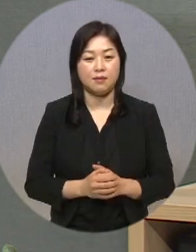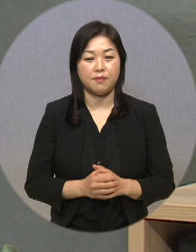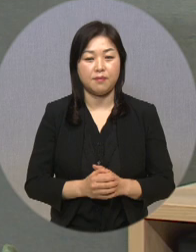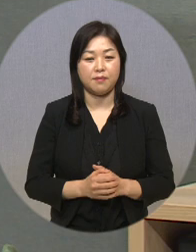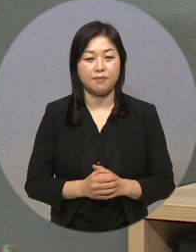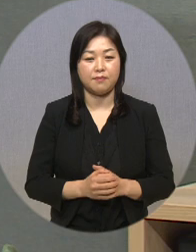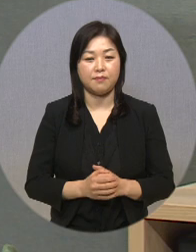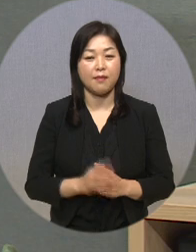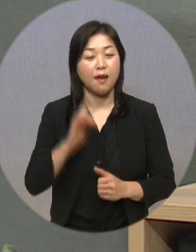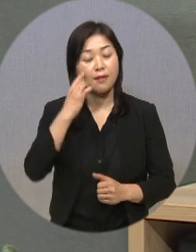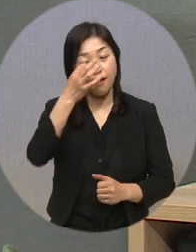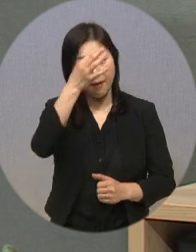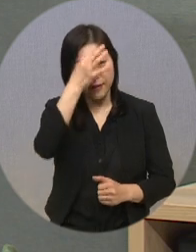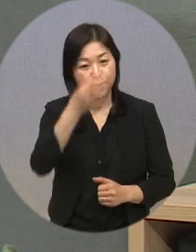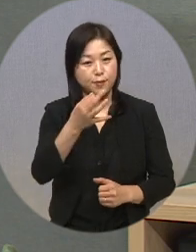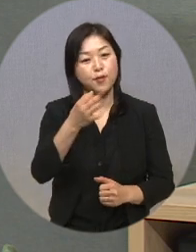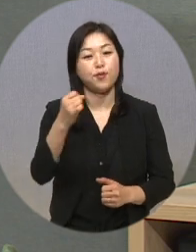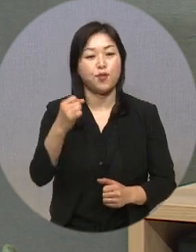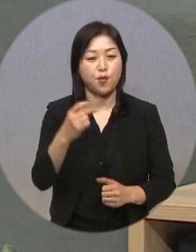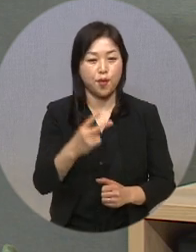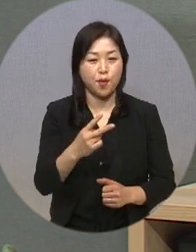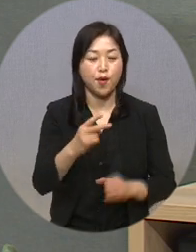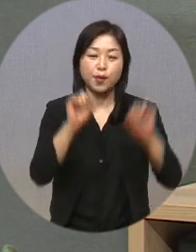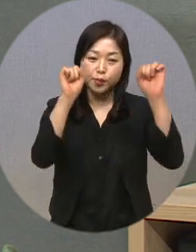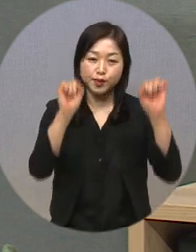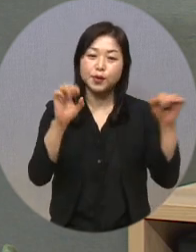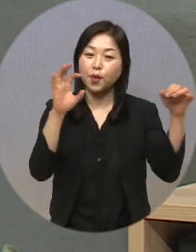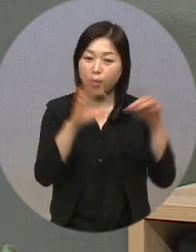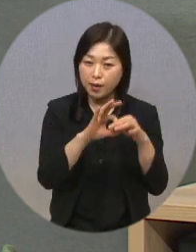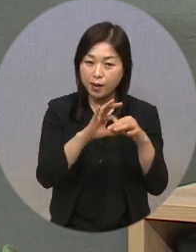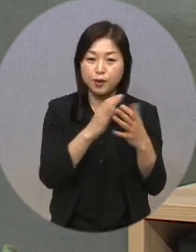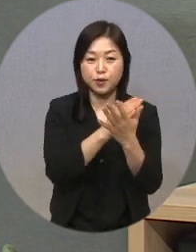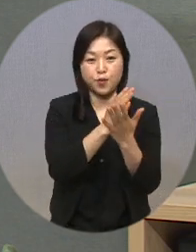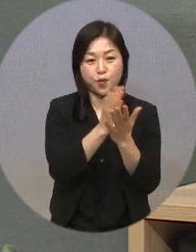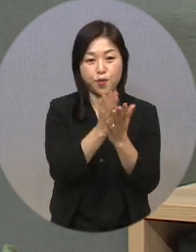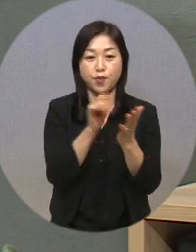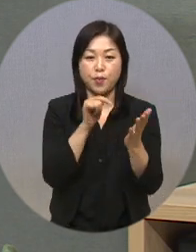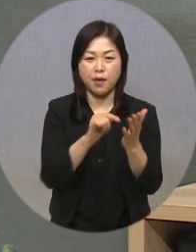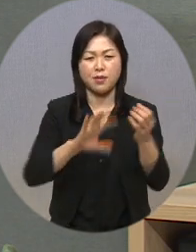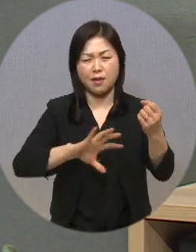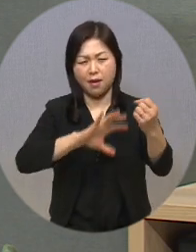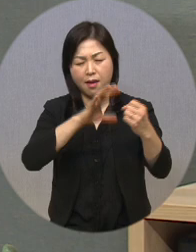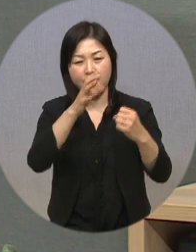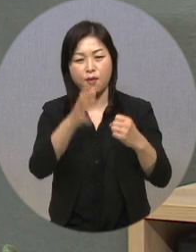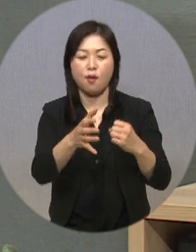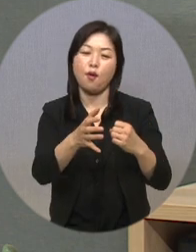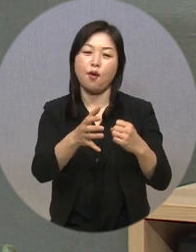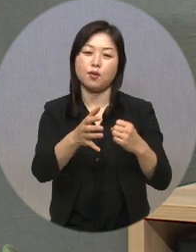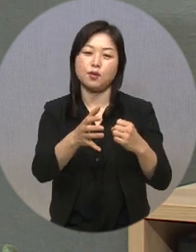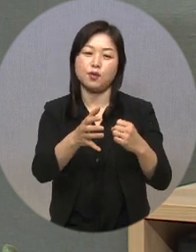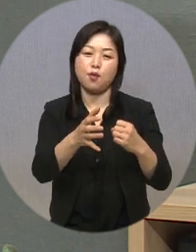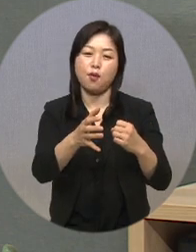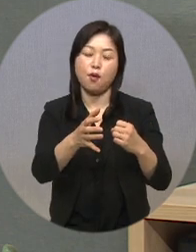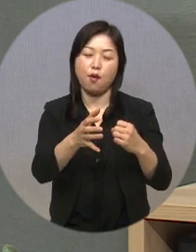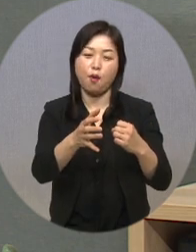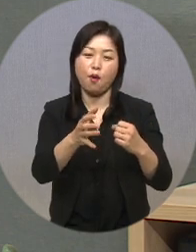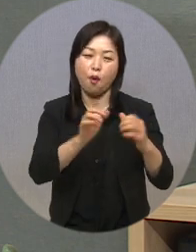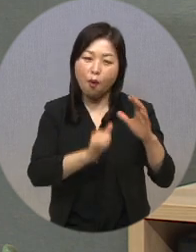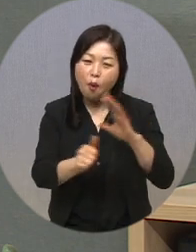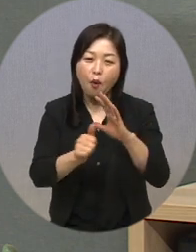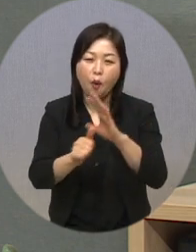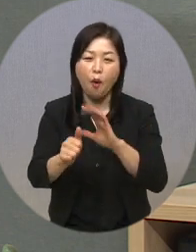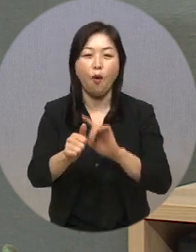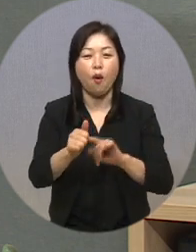예능을 한다든가 스포츠 관계 종목 이런 데서 세계적으로 두각을 나타내기 시작했죠.